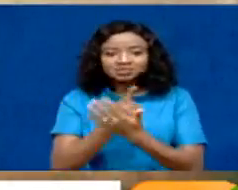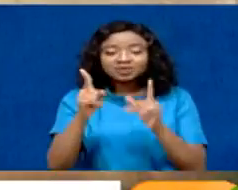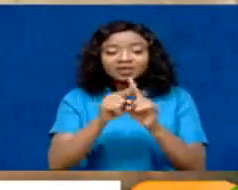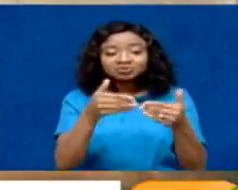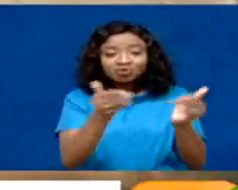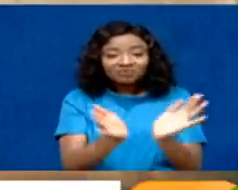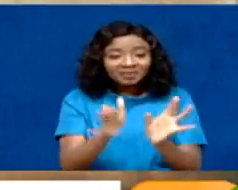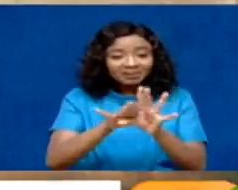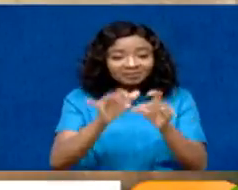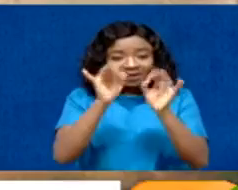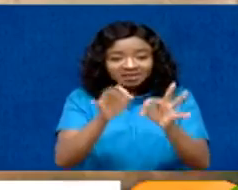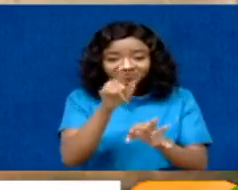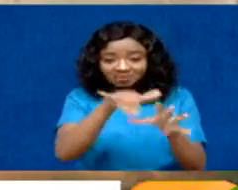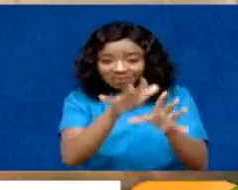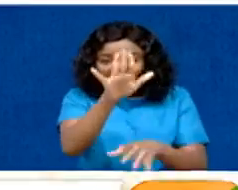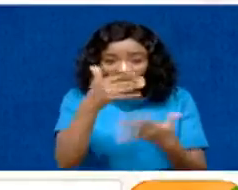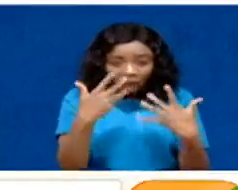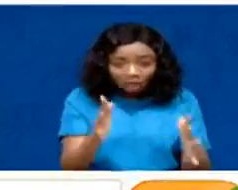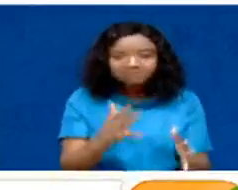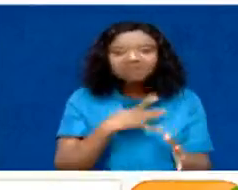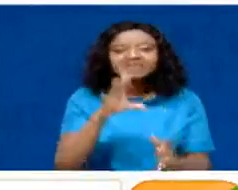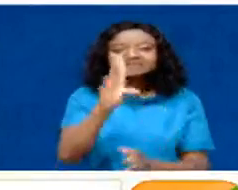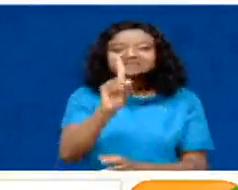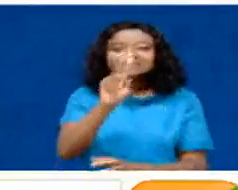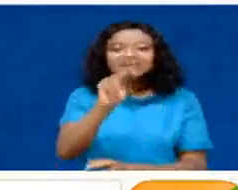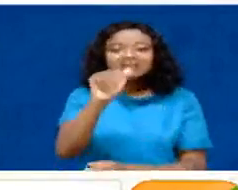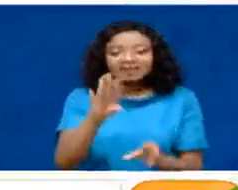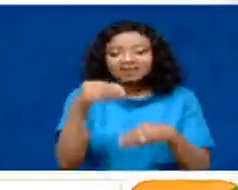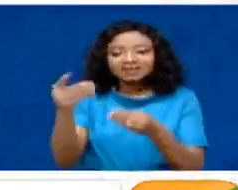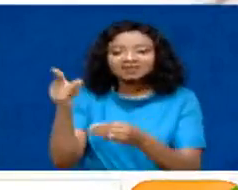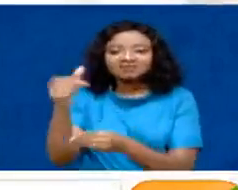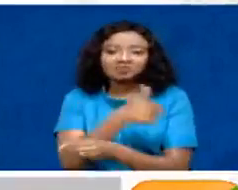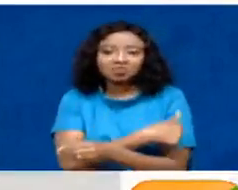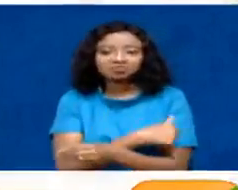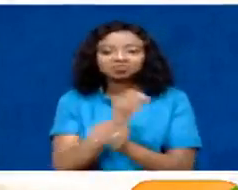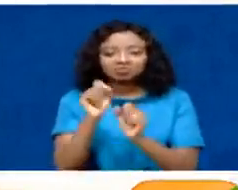sampuli hitajika ili kufanikisha shughuli hiyo. Laura Utieno, Runinga ya Citizen.